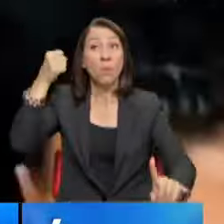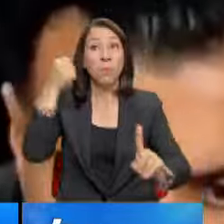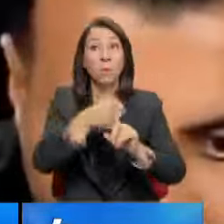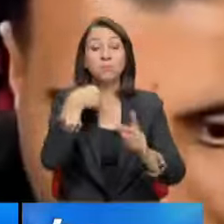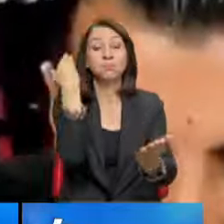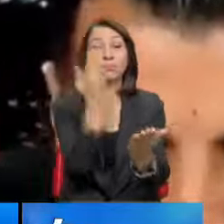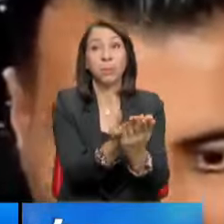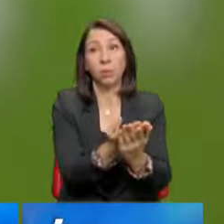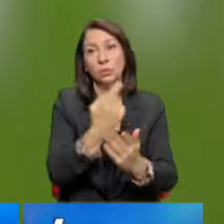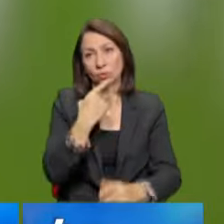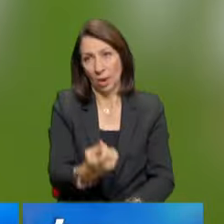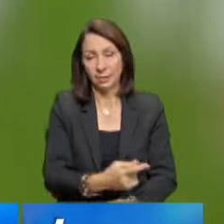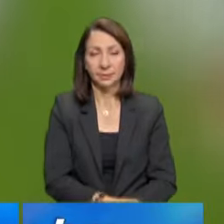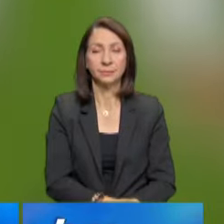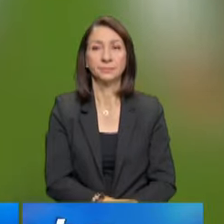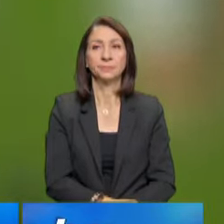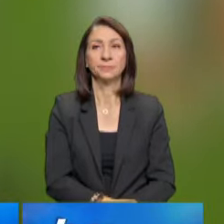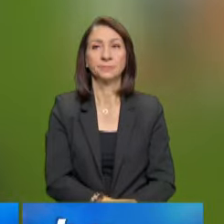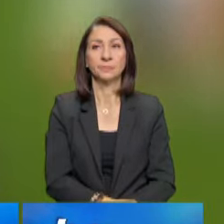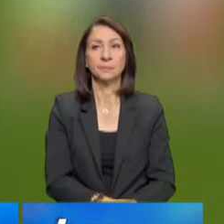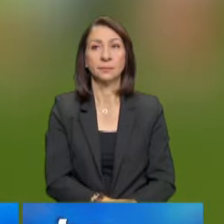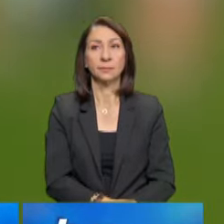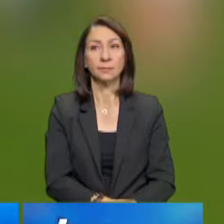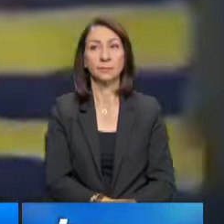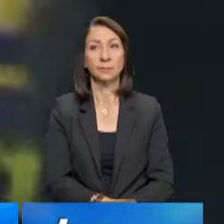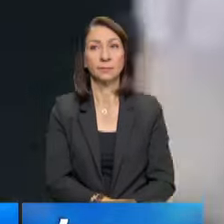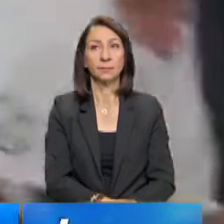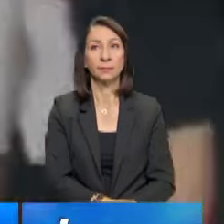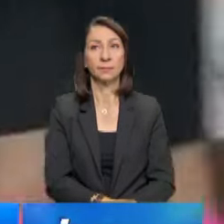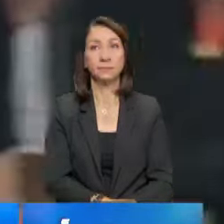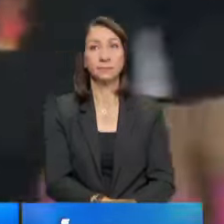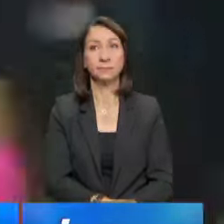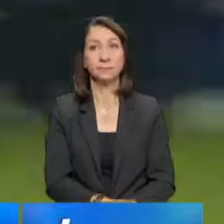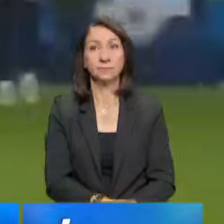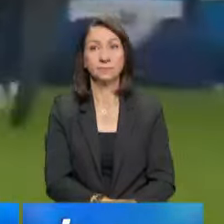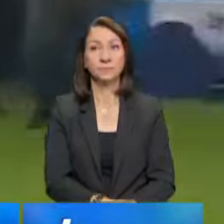yere düşürdüğünü kaydetti. Çok enteresan. Olacak şey değil.